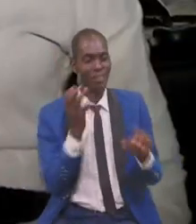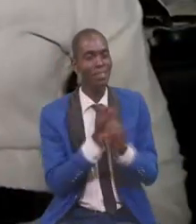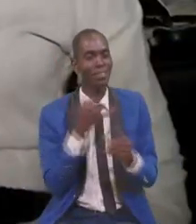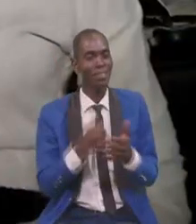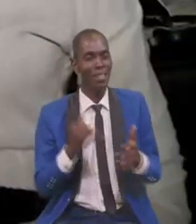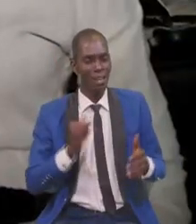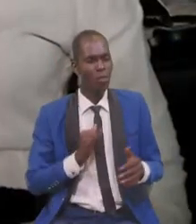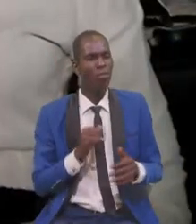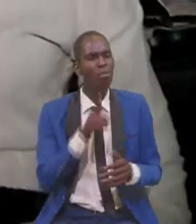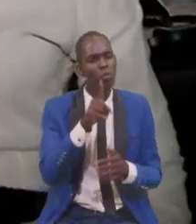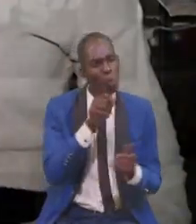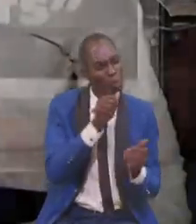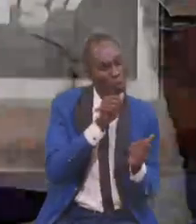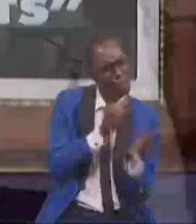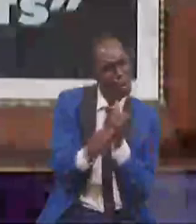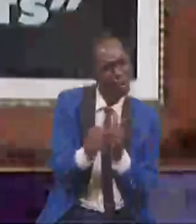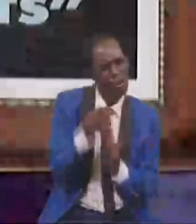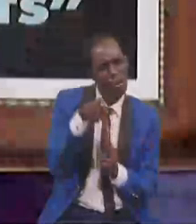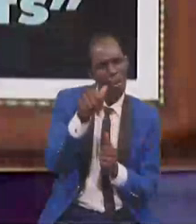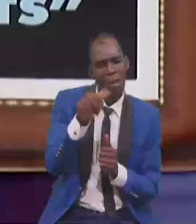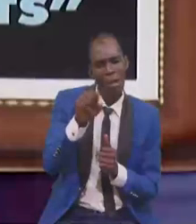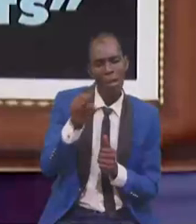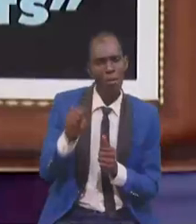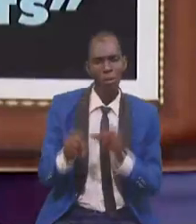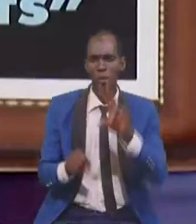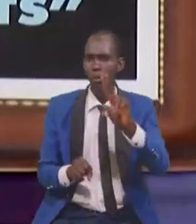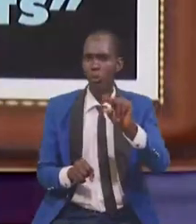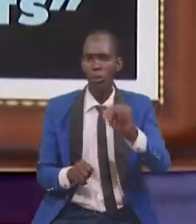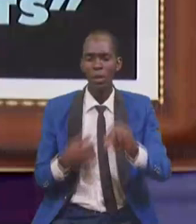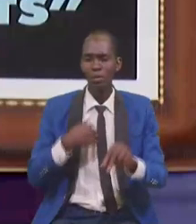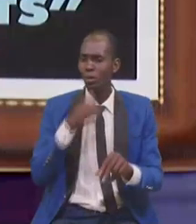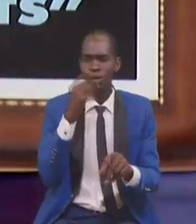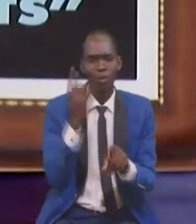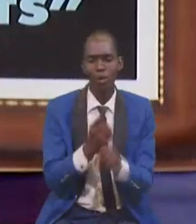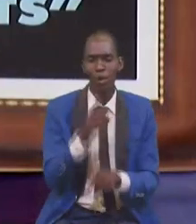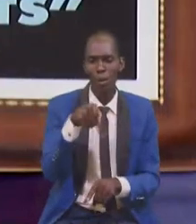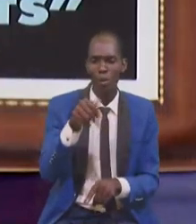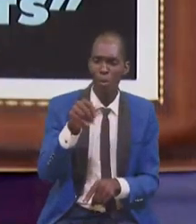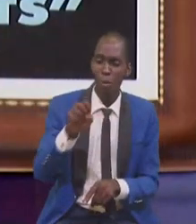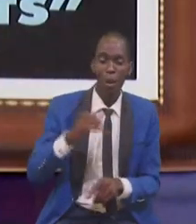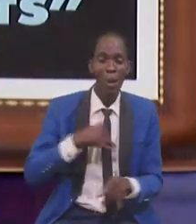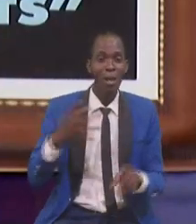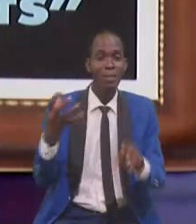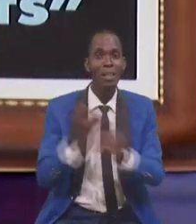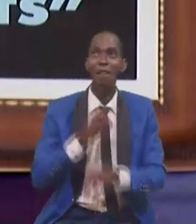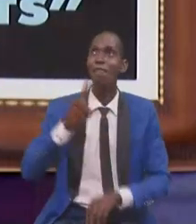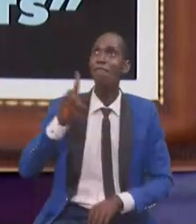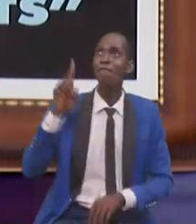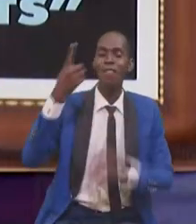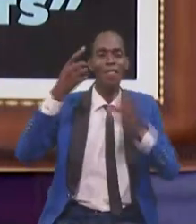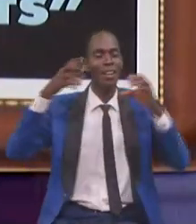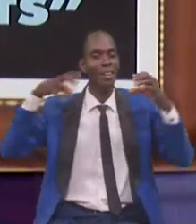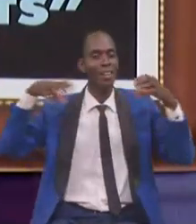je suis admis. Ah, tu dis que tu as réussi. Faut pas me dire que j'ai réussi. Ah,